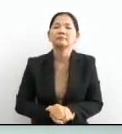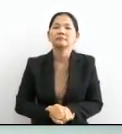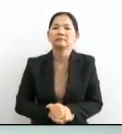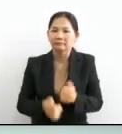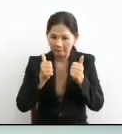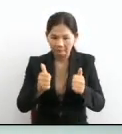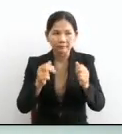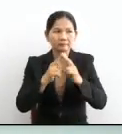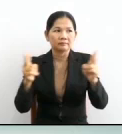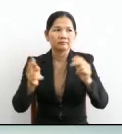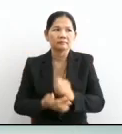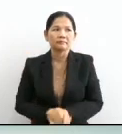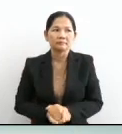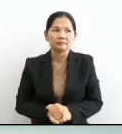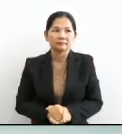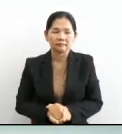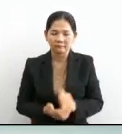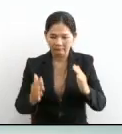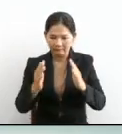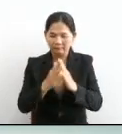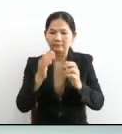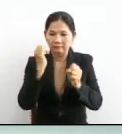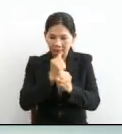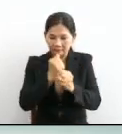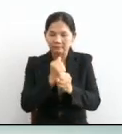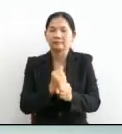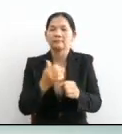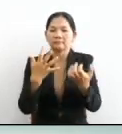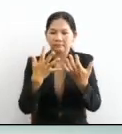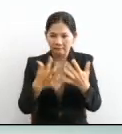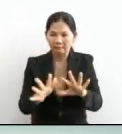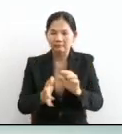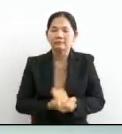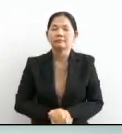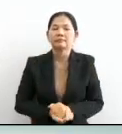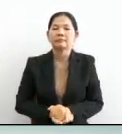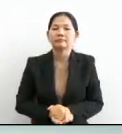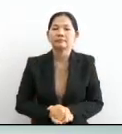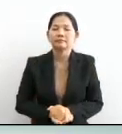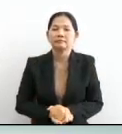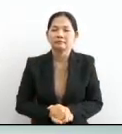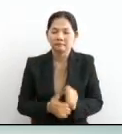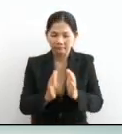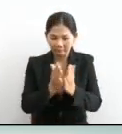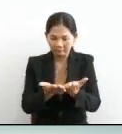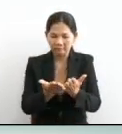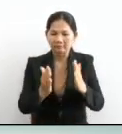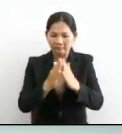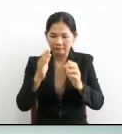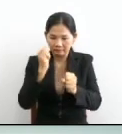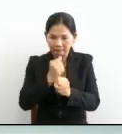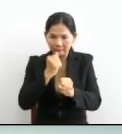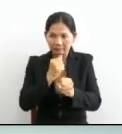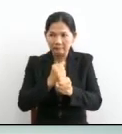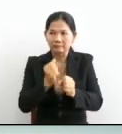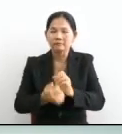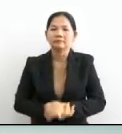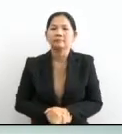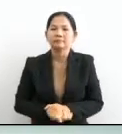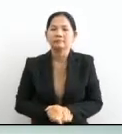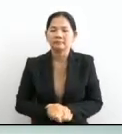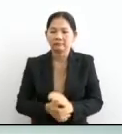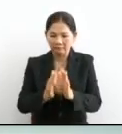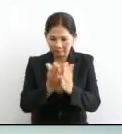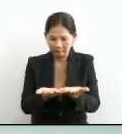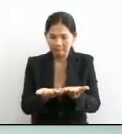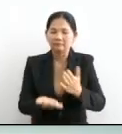Chà là ổn nà. Chà nè cửu mình đặn tất cả ai con thôi nập tiệt. Chà chẳng. Chà con dọc sụp hơi tất cả tiệt rồi bọc con. Chà bác đặn